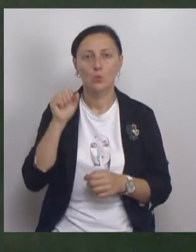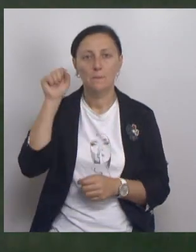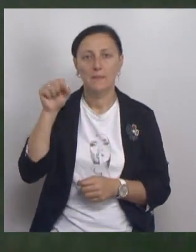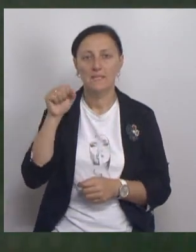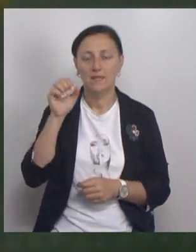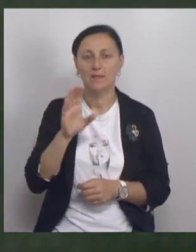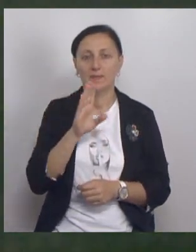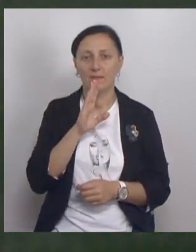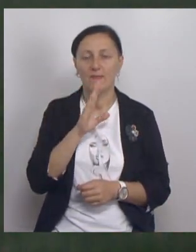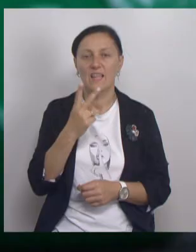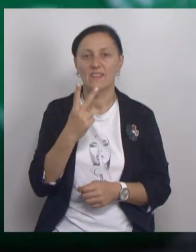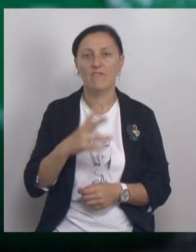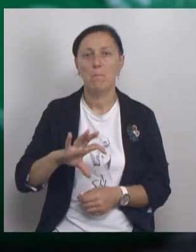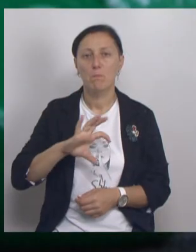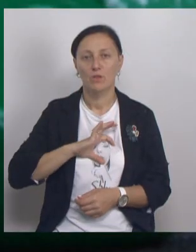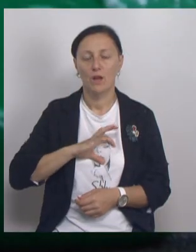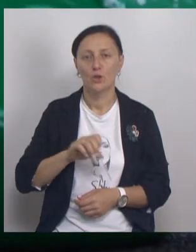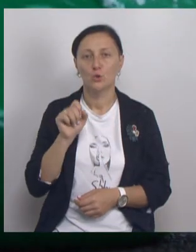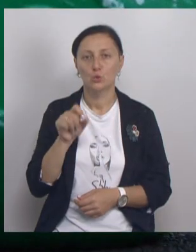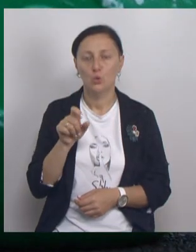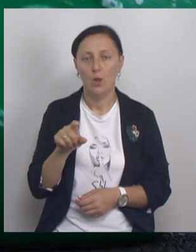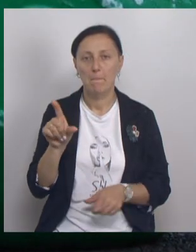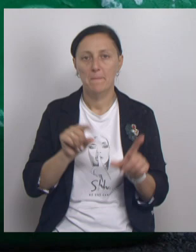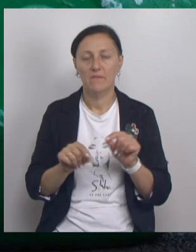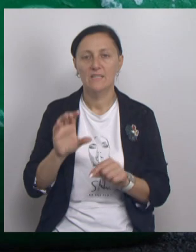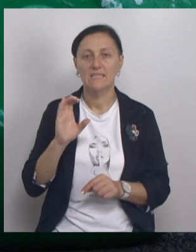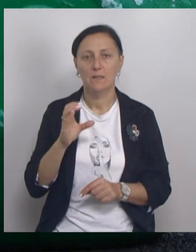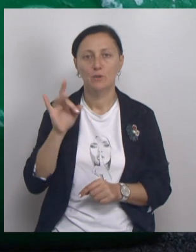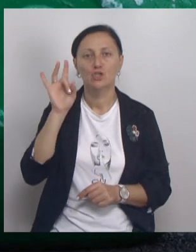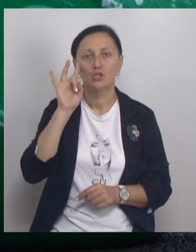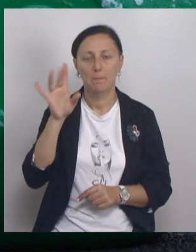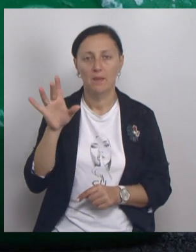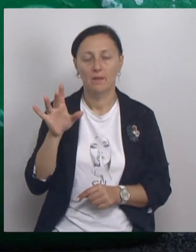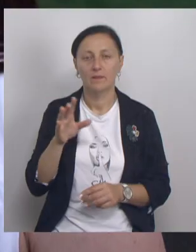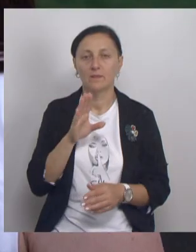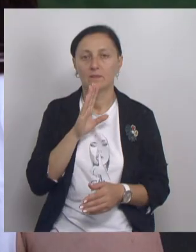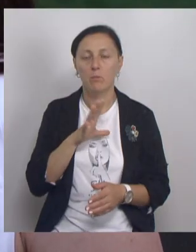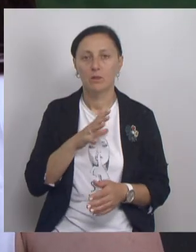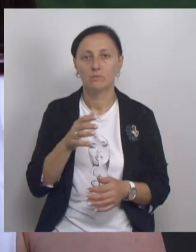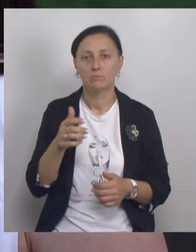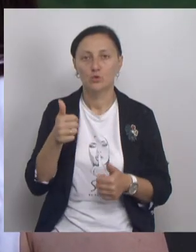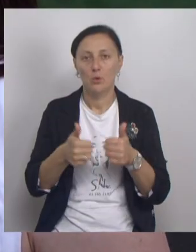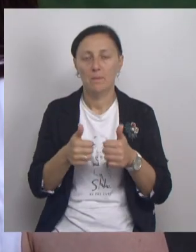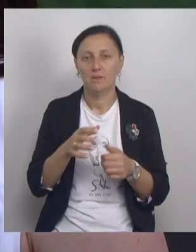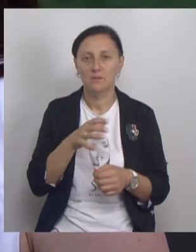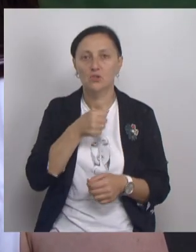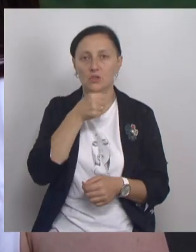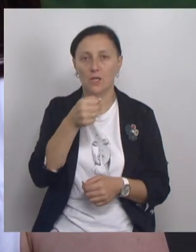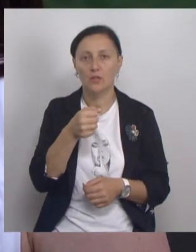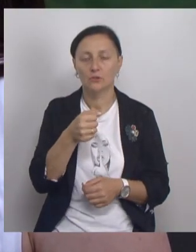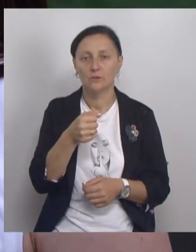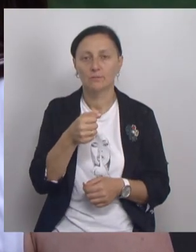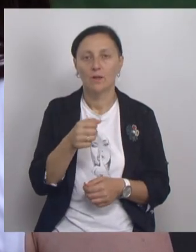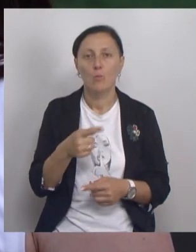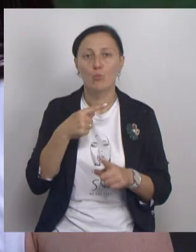у девушки 2 медали – золото первенства и серебро чемпионата, в котором были соперники более старшего возраста. Плюс